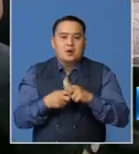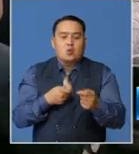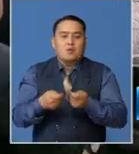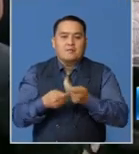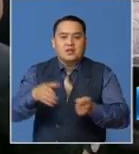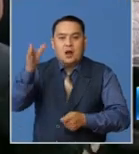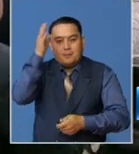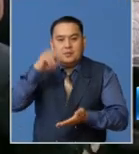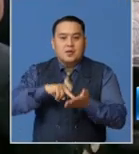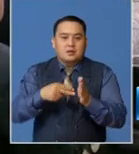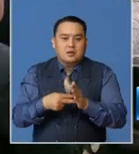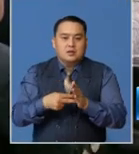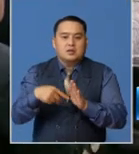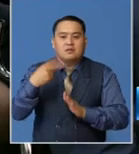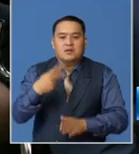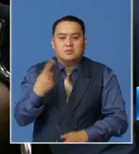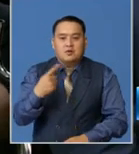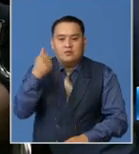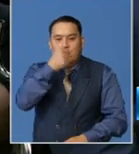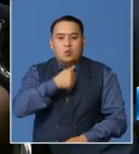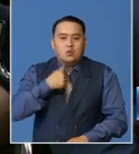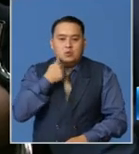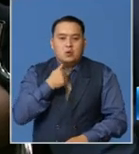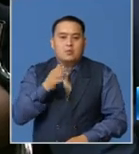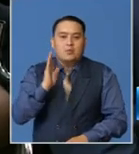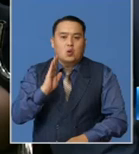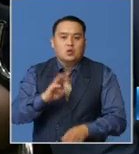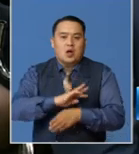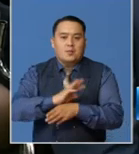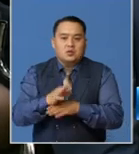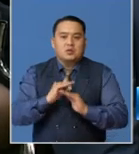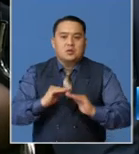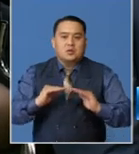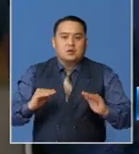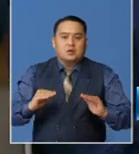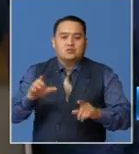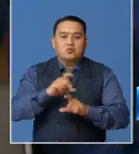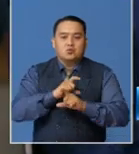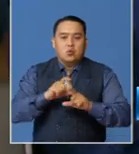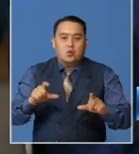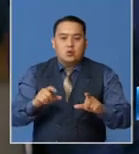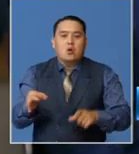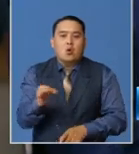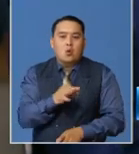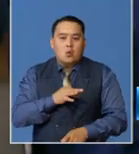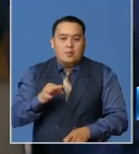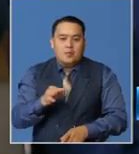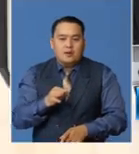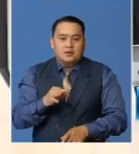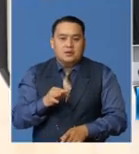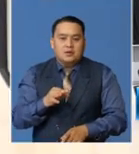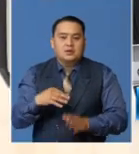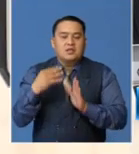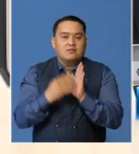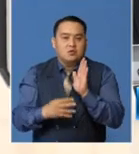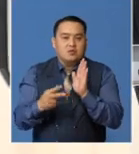образования планирует к 2021 году что касается охвата детей дошкольным образованием то в области он максимальный